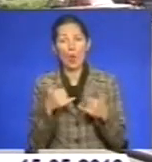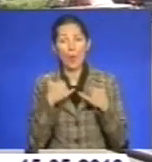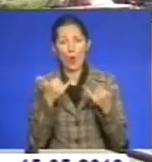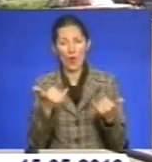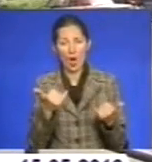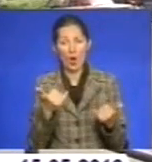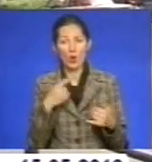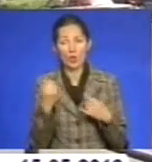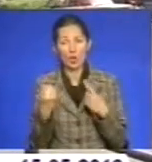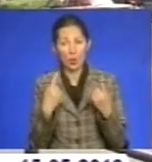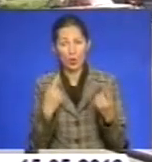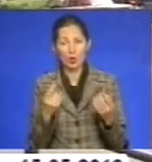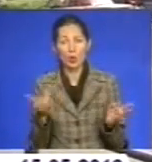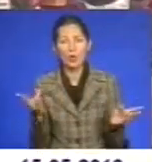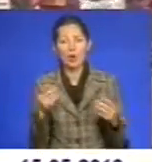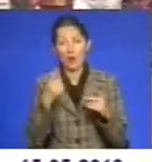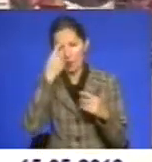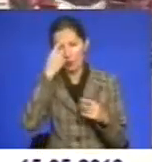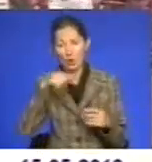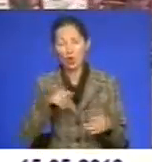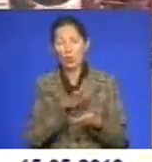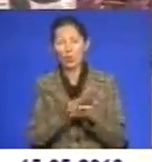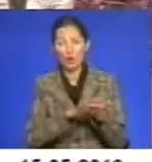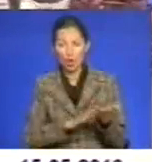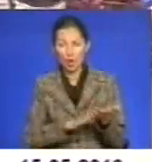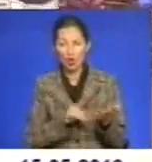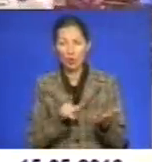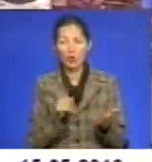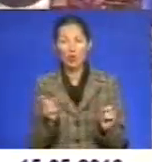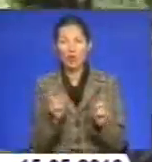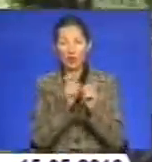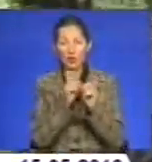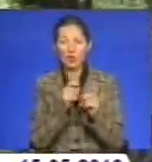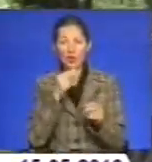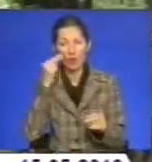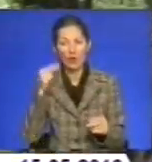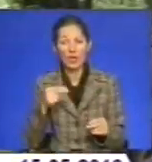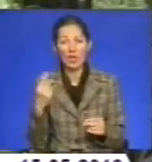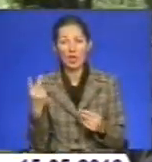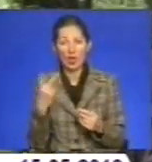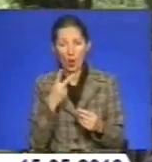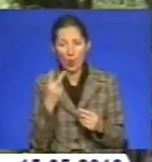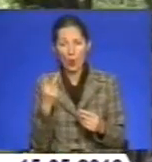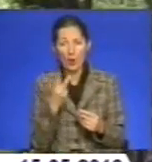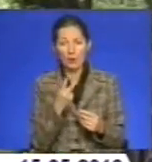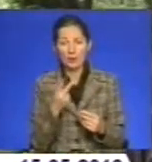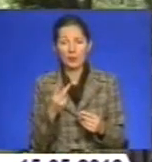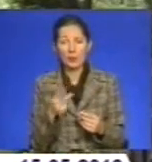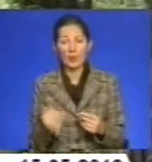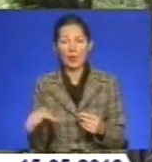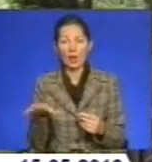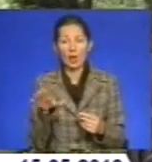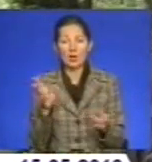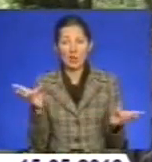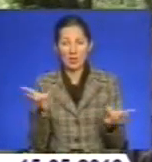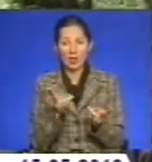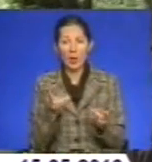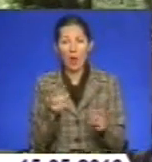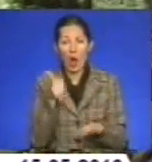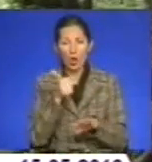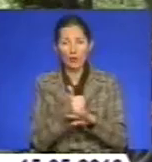прощати, адже в більшості випадків у конфлікті, як правило, винні обидва. Вміння в цих сімейних стосунків один одному